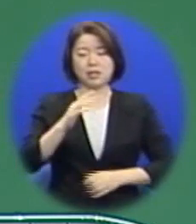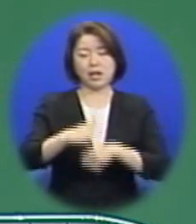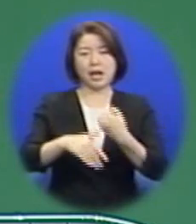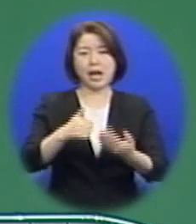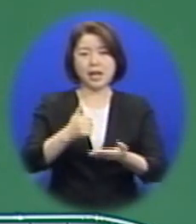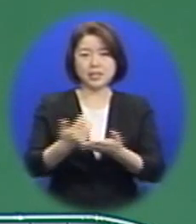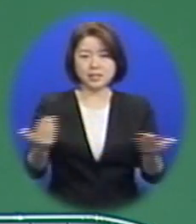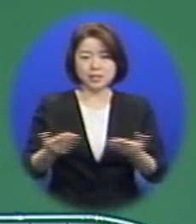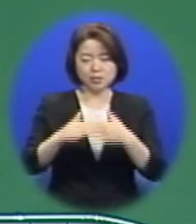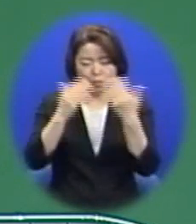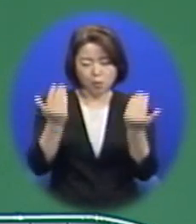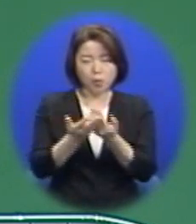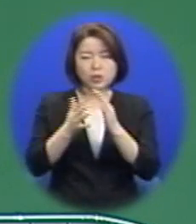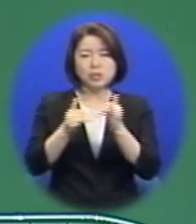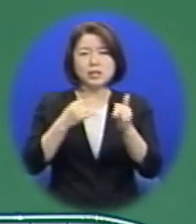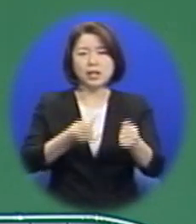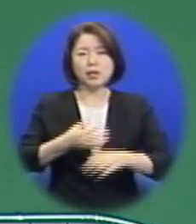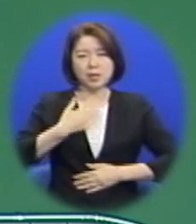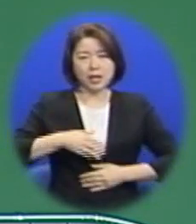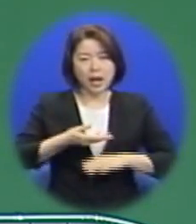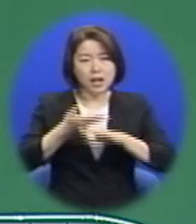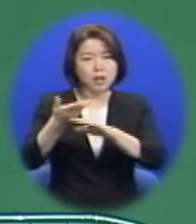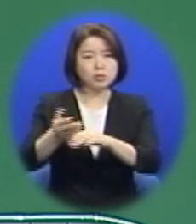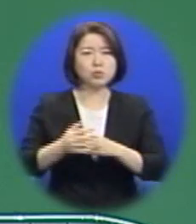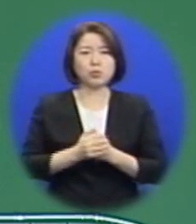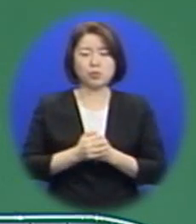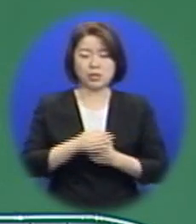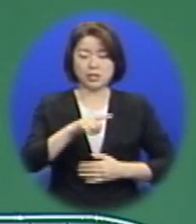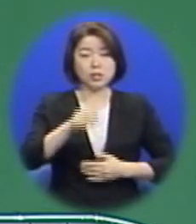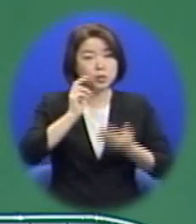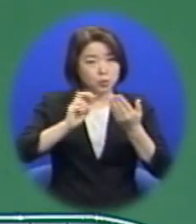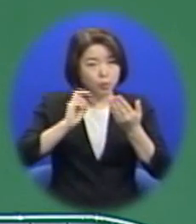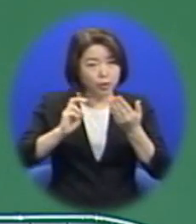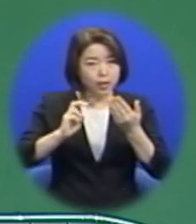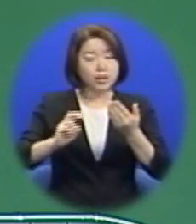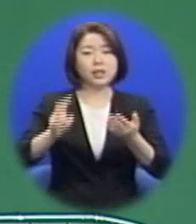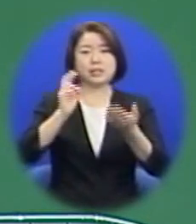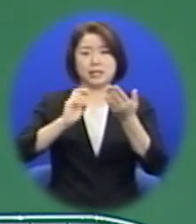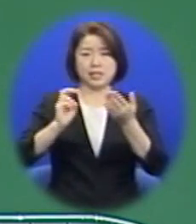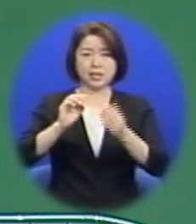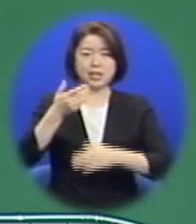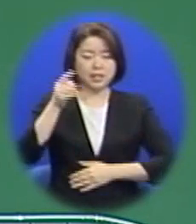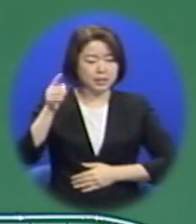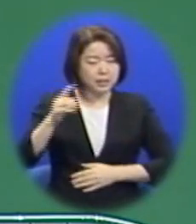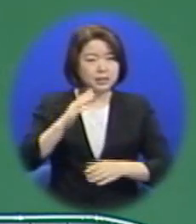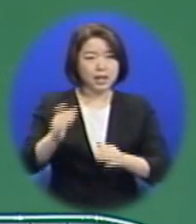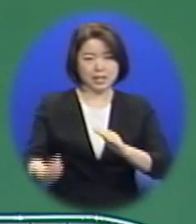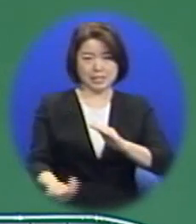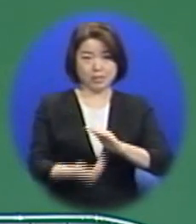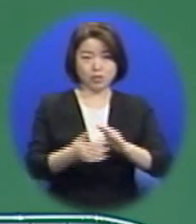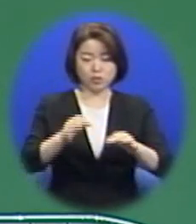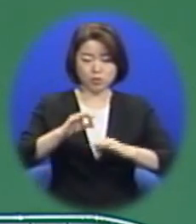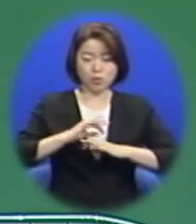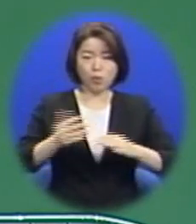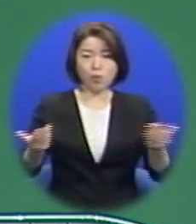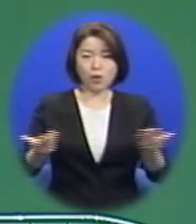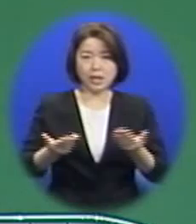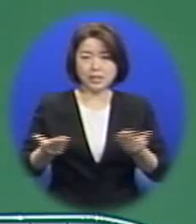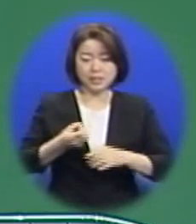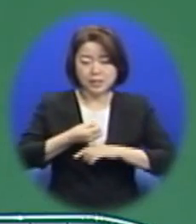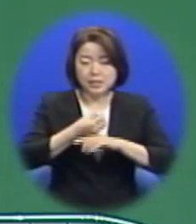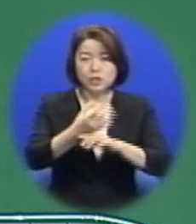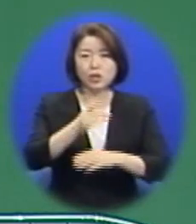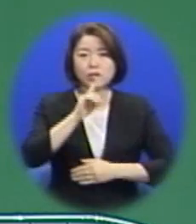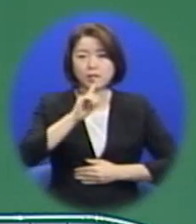만민에게 알려라. 그에게 노래하면서 그를 찬양하면서 그가 이루신 놀라운 일들을 전하여라. 이렇게 말씀하고